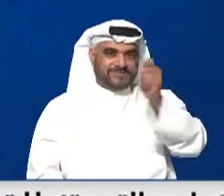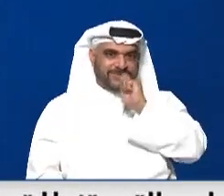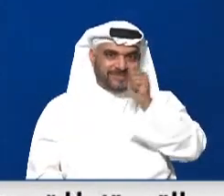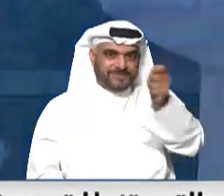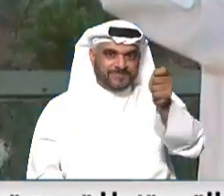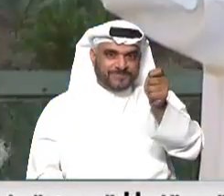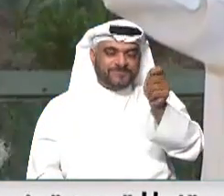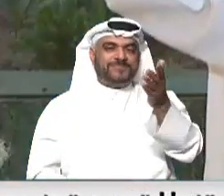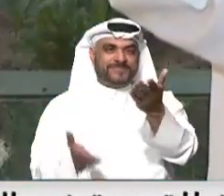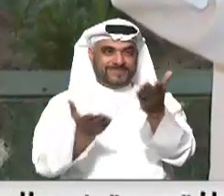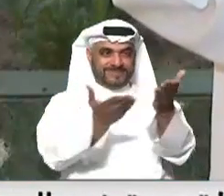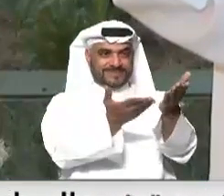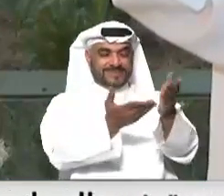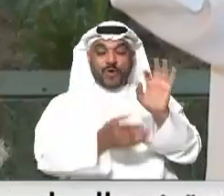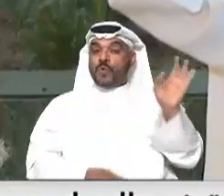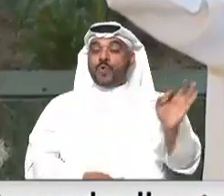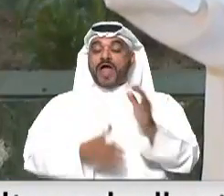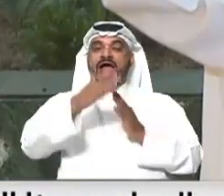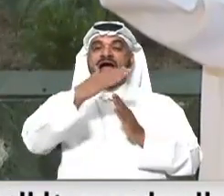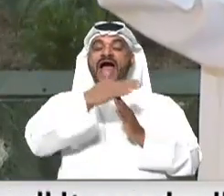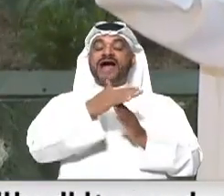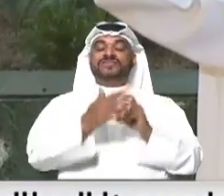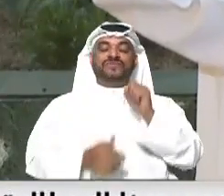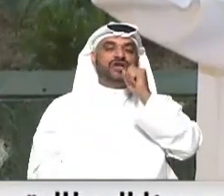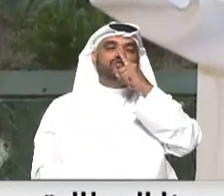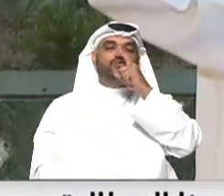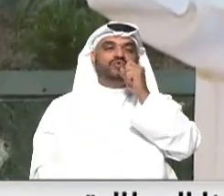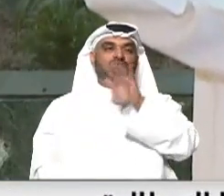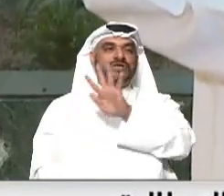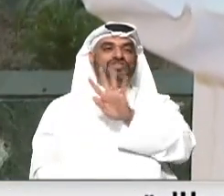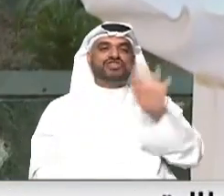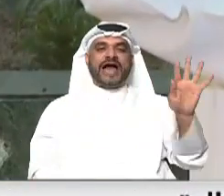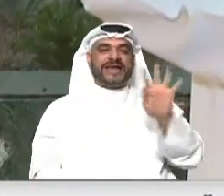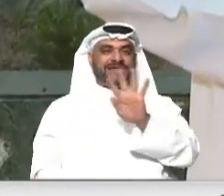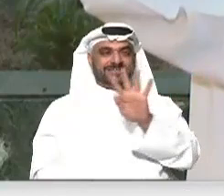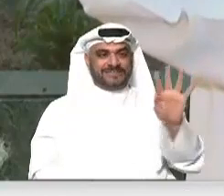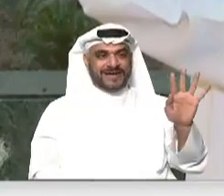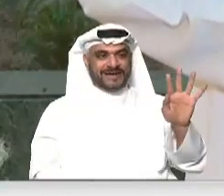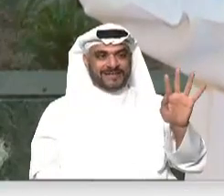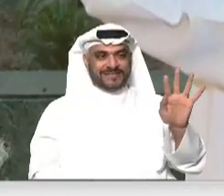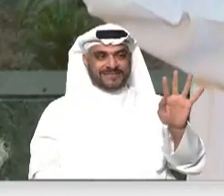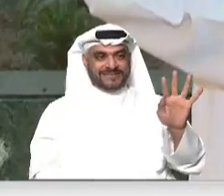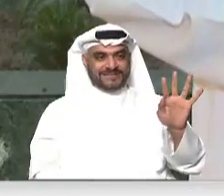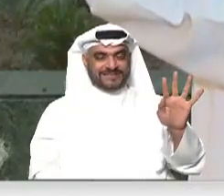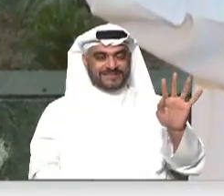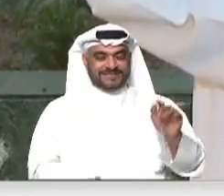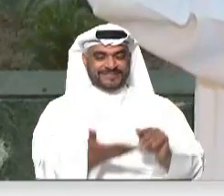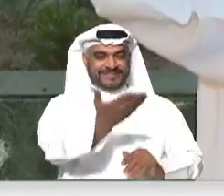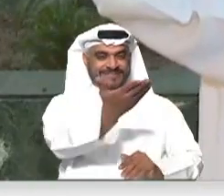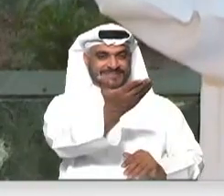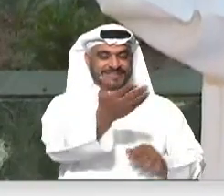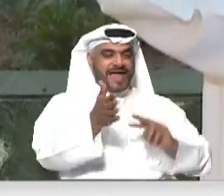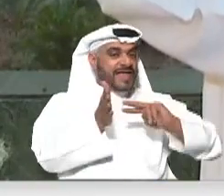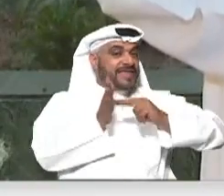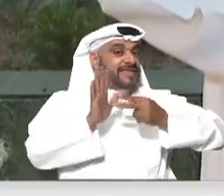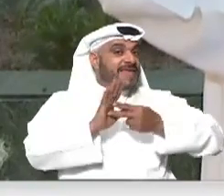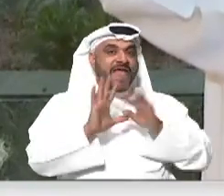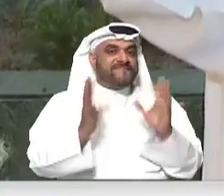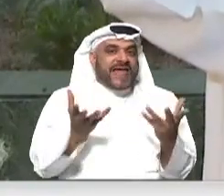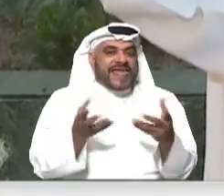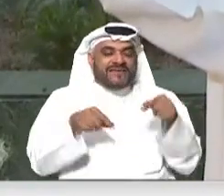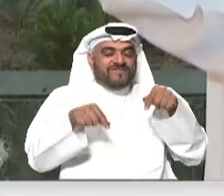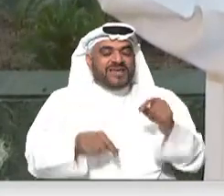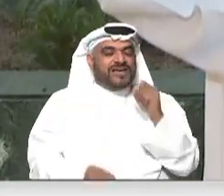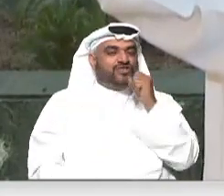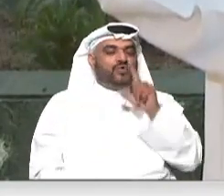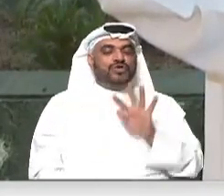نواف الشراكي من سوق شرق. أهلا ومرحبا بك نواف، ضعنا في الأجواء واخبرنا كيف هي الأوضاع من حولك،